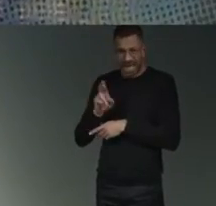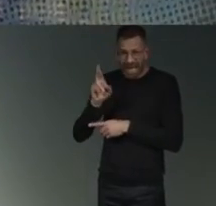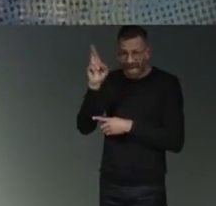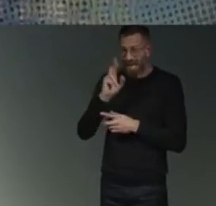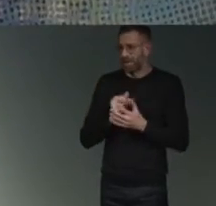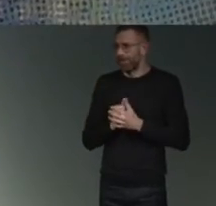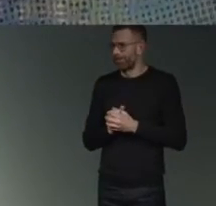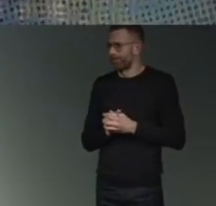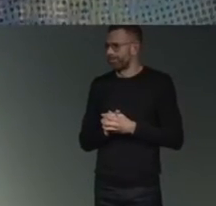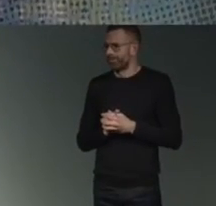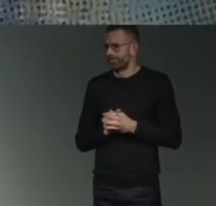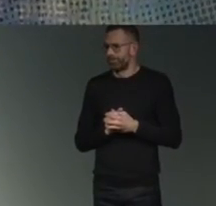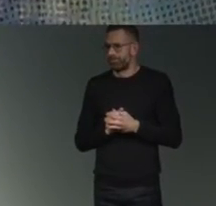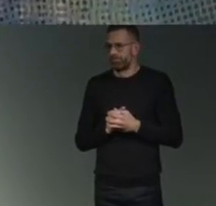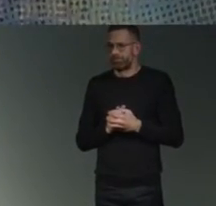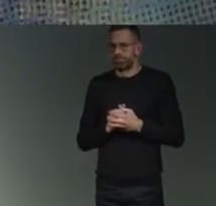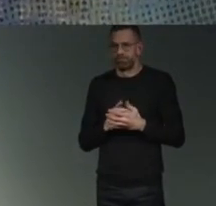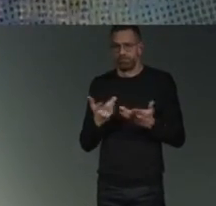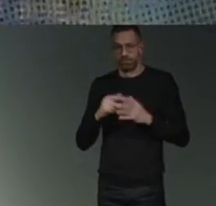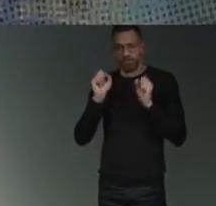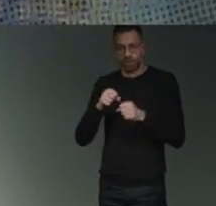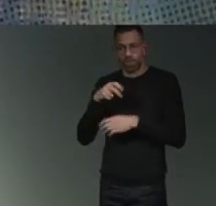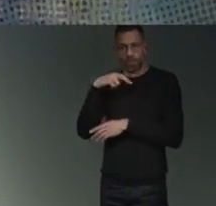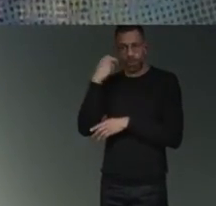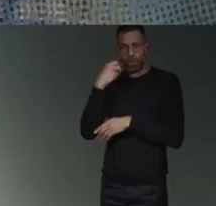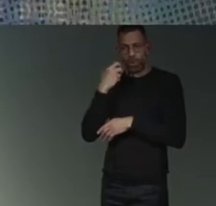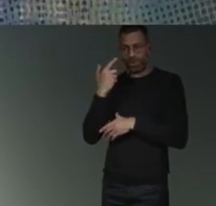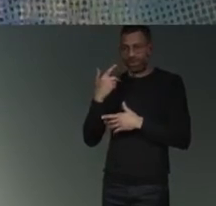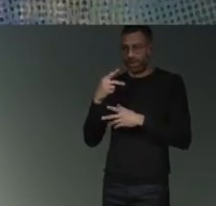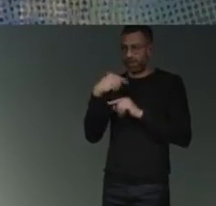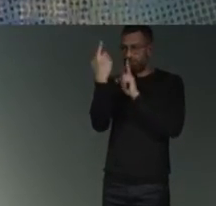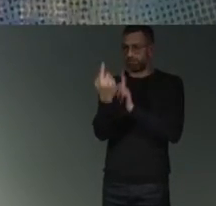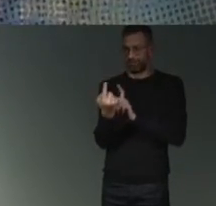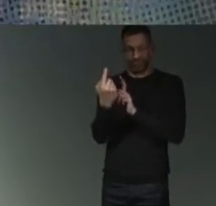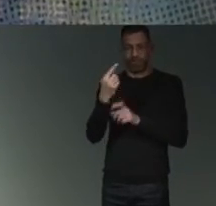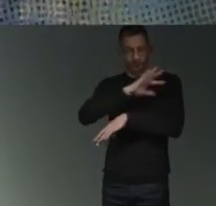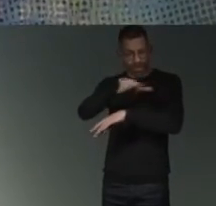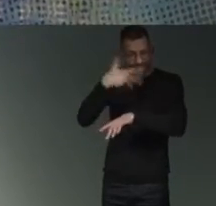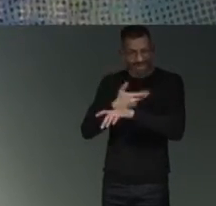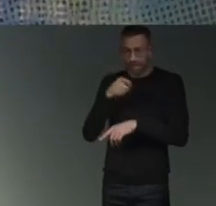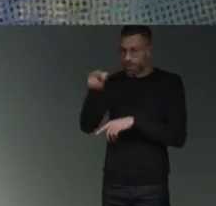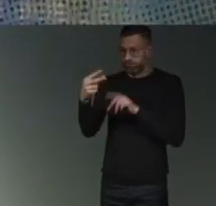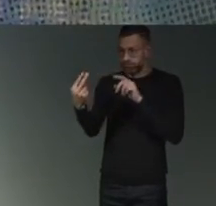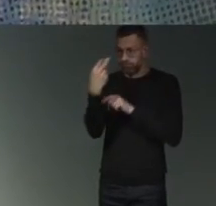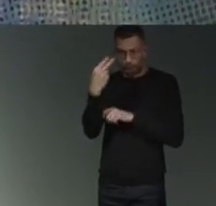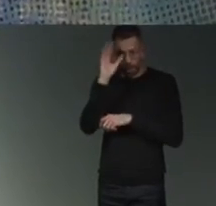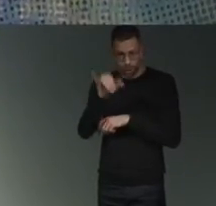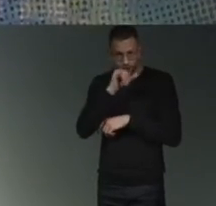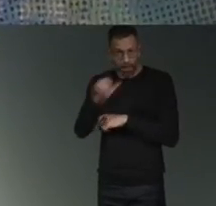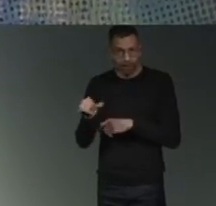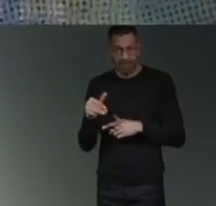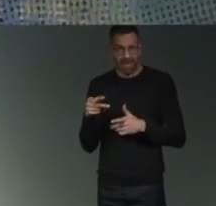passer des heures, 5 heures dans un train avec une personne en face de soi qui, à aucun moment, ne vous aura regardé.